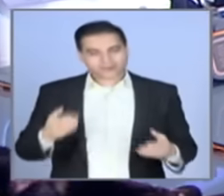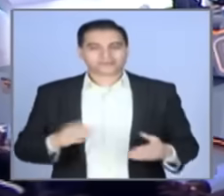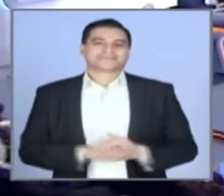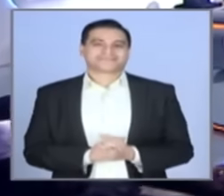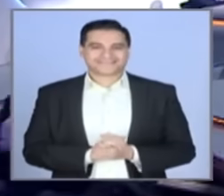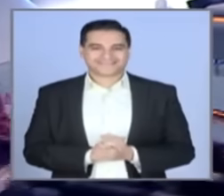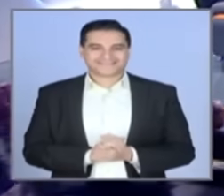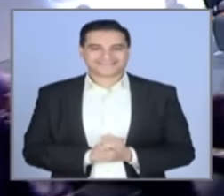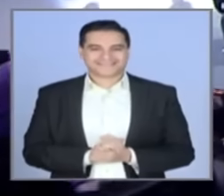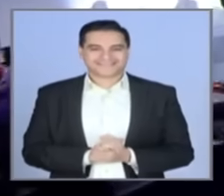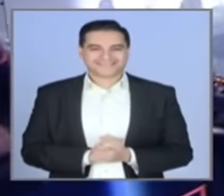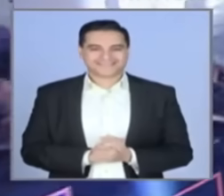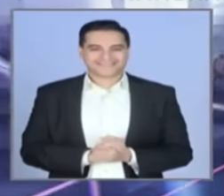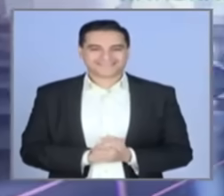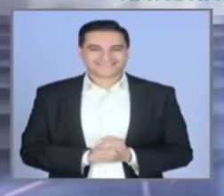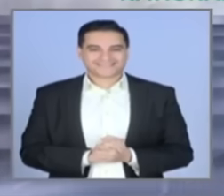والعباقره.